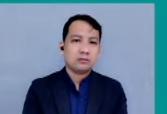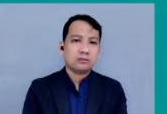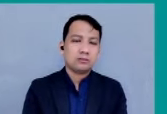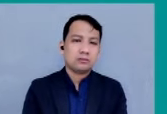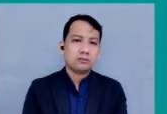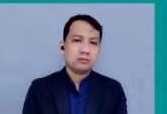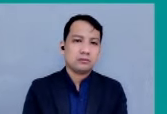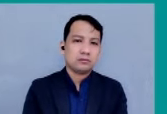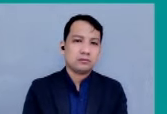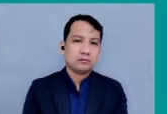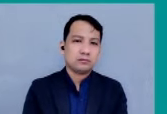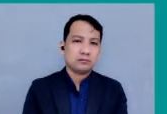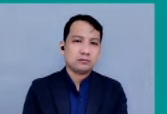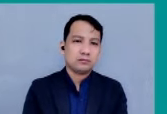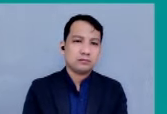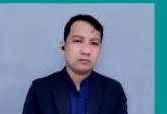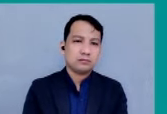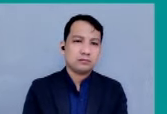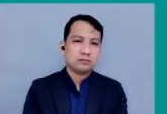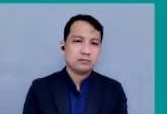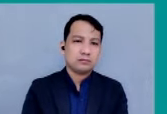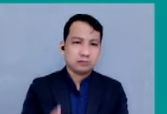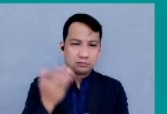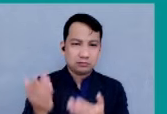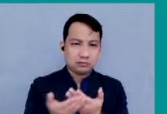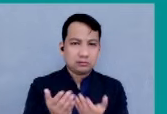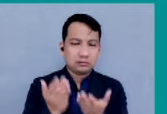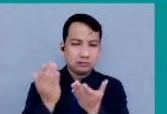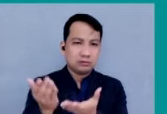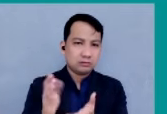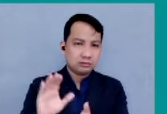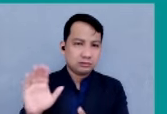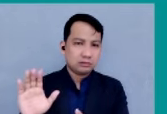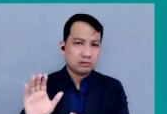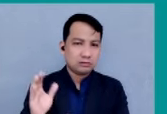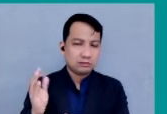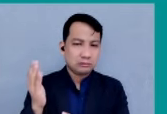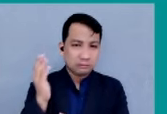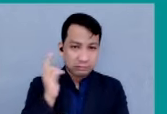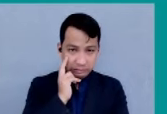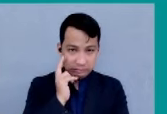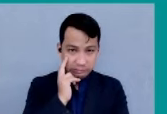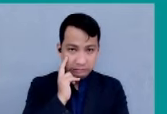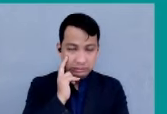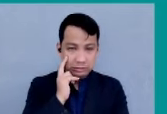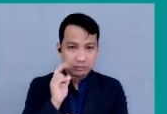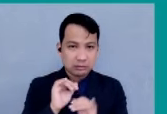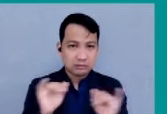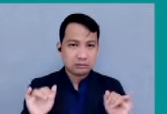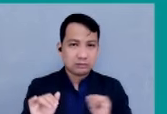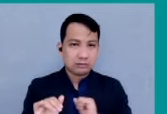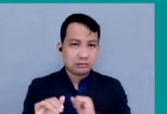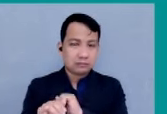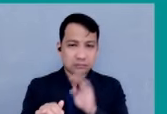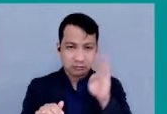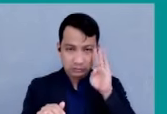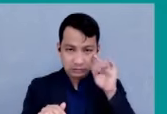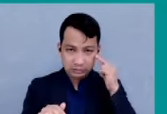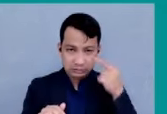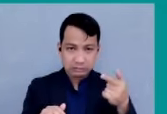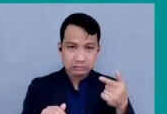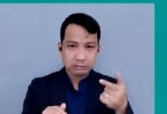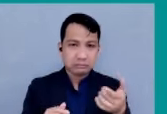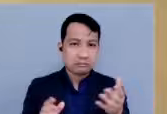plunder case na ipafile ko po laban kay dating Pangulong Duterte at kay Senator Bonggo